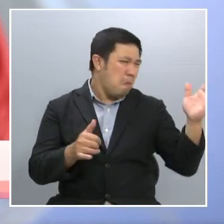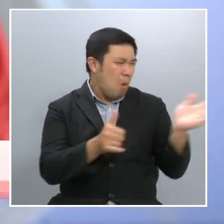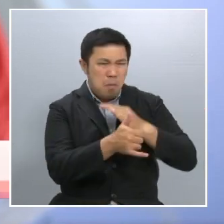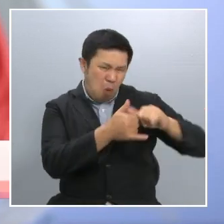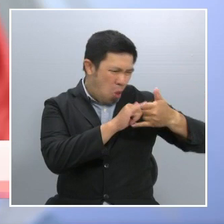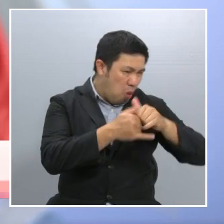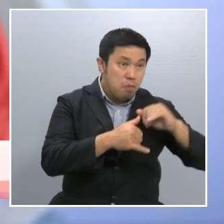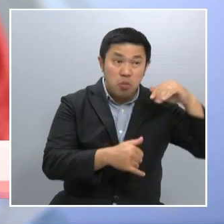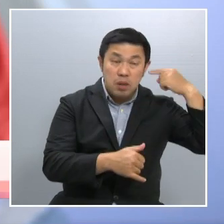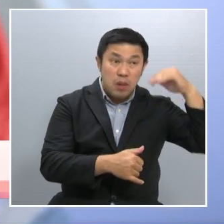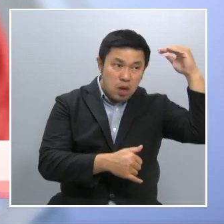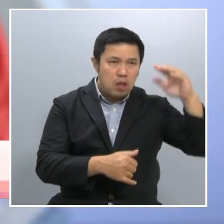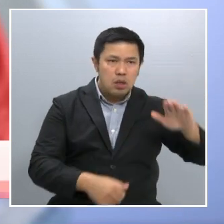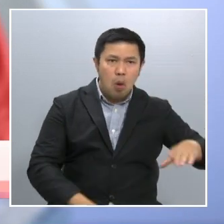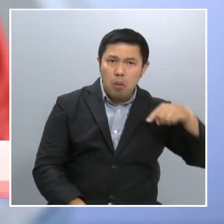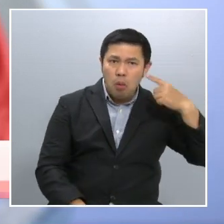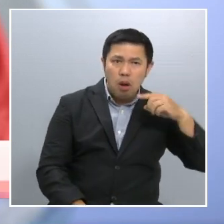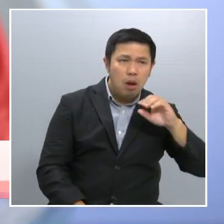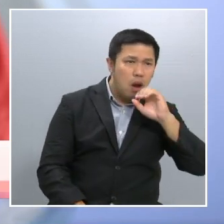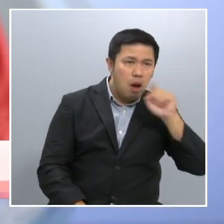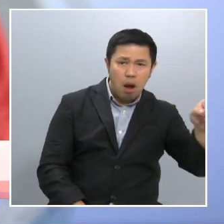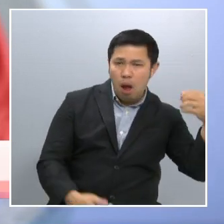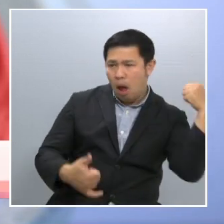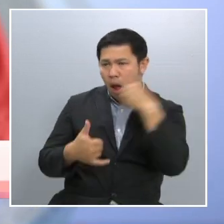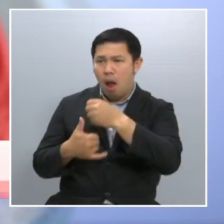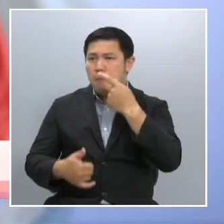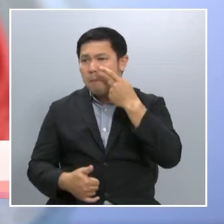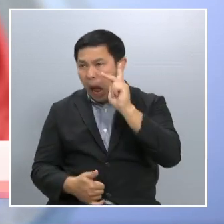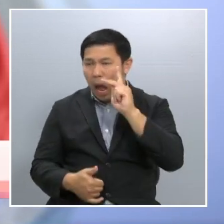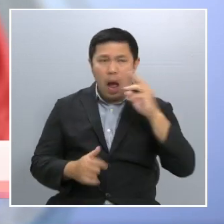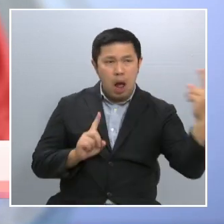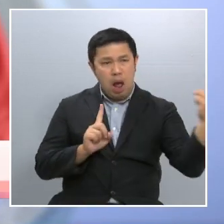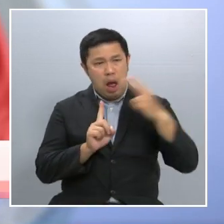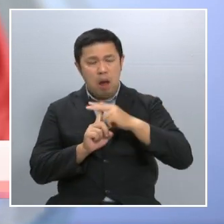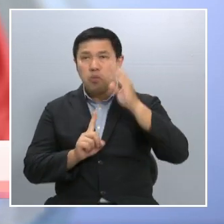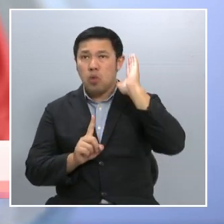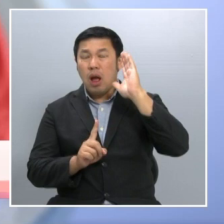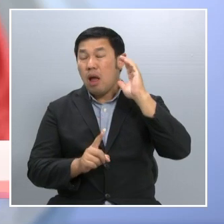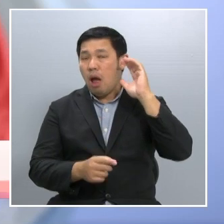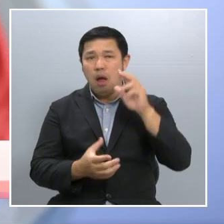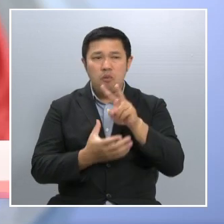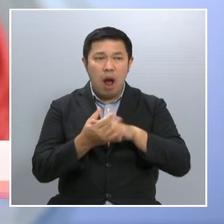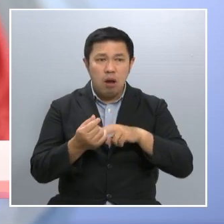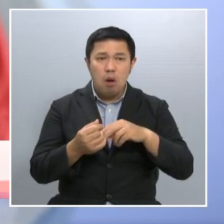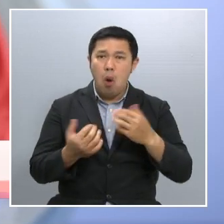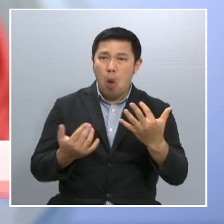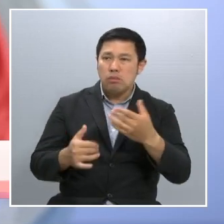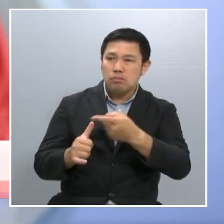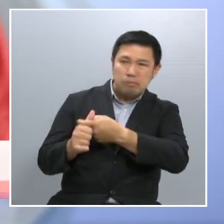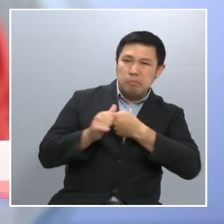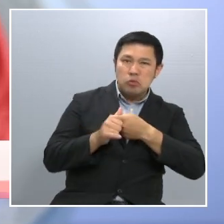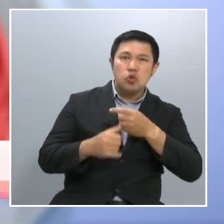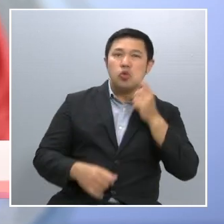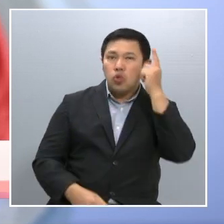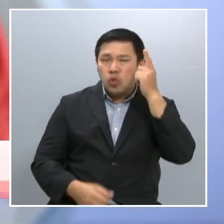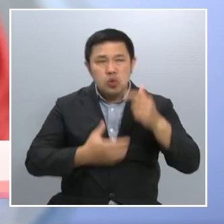ปุ๊บน้องสาวเขาก็ไปทำป้าหนูแล้วก็มาลุมหนูแฟนเก่าหนูอะค่ะเขายืนล็อกคอลุงหนู